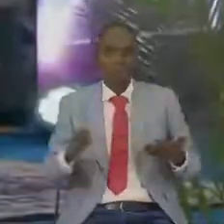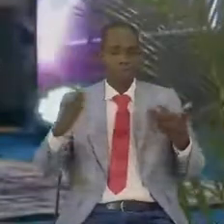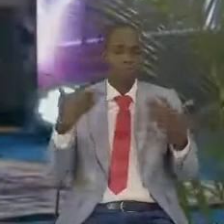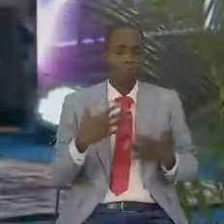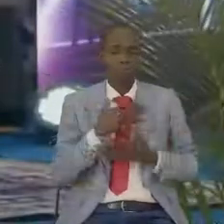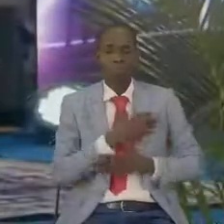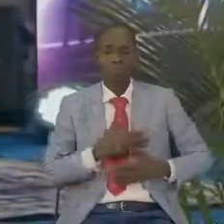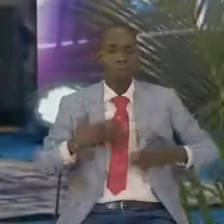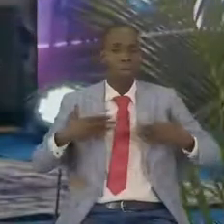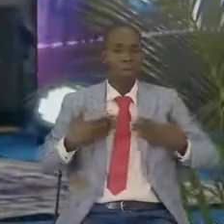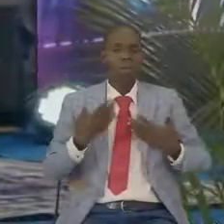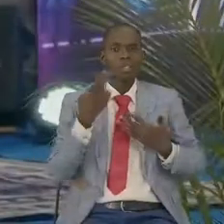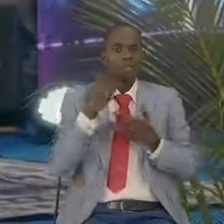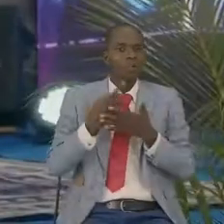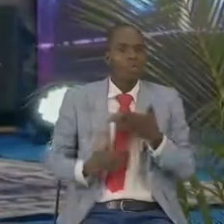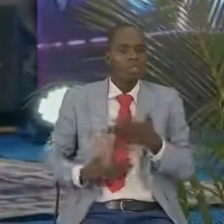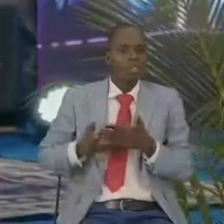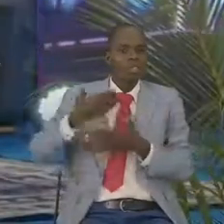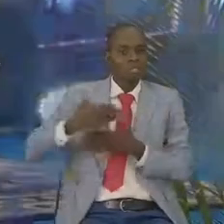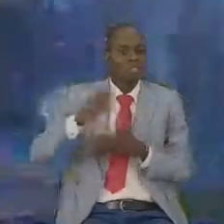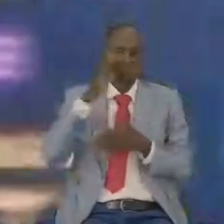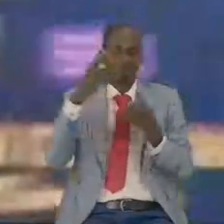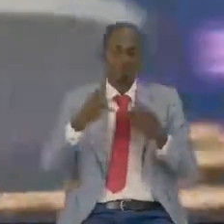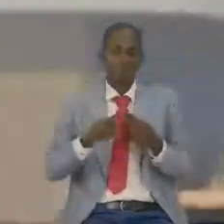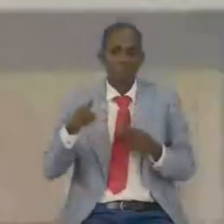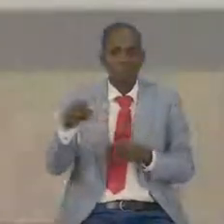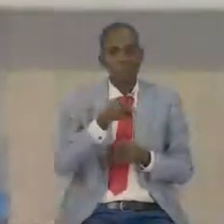simplement voir, après